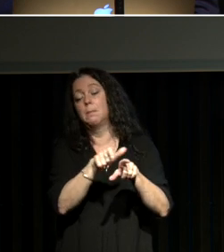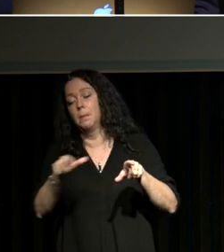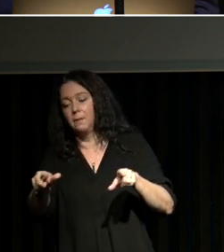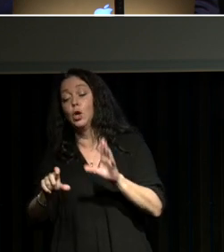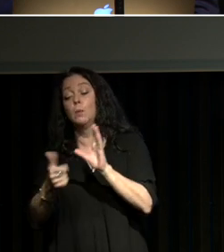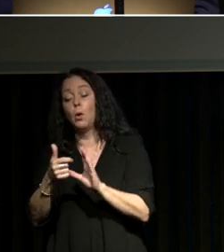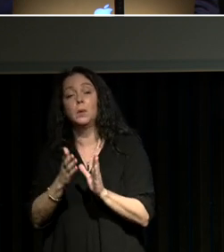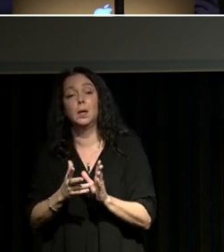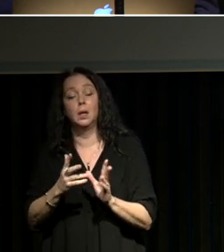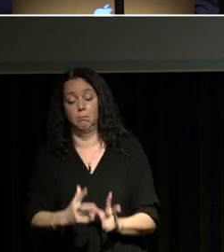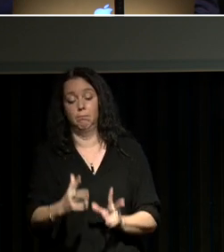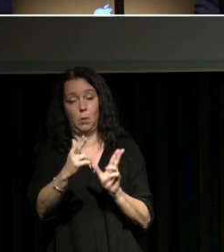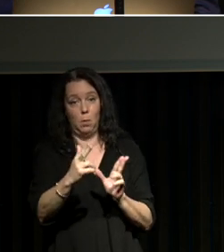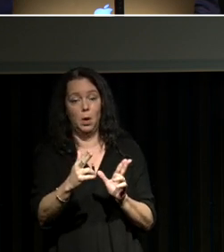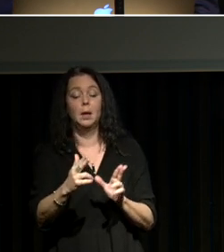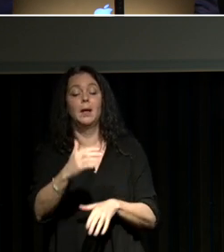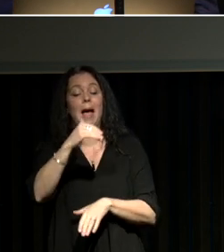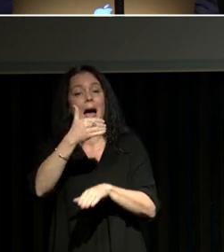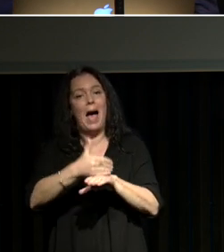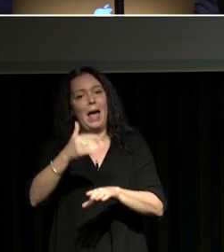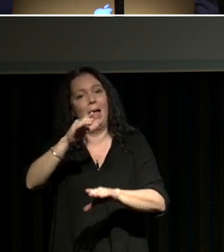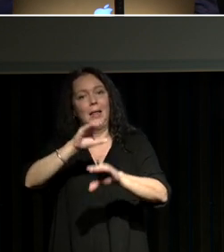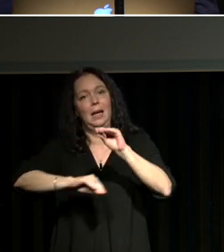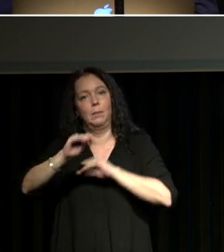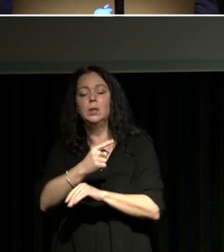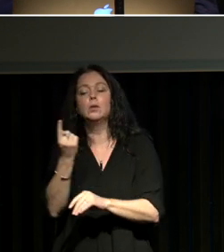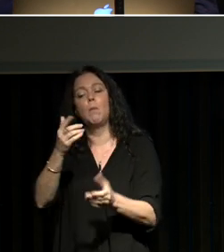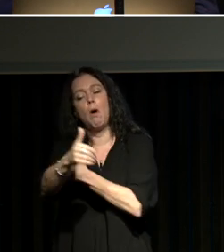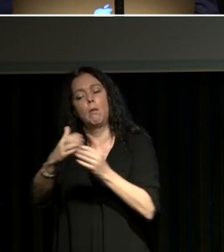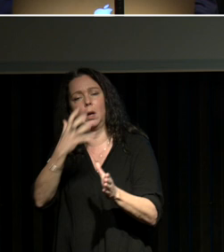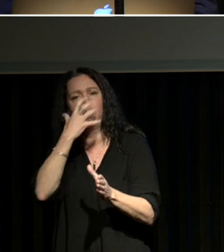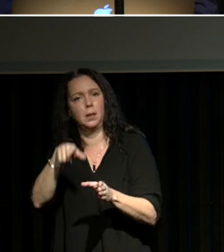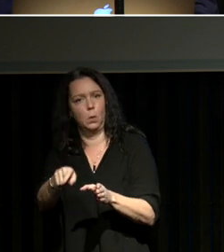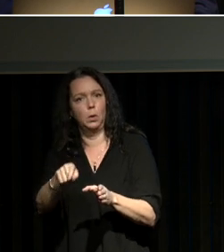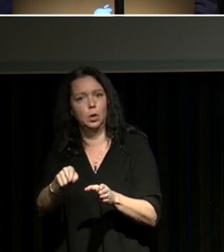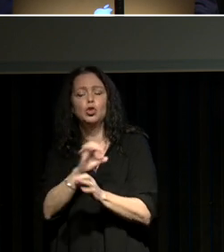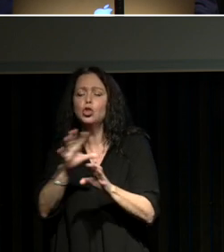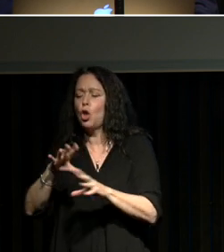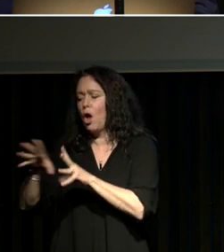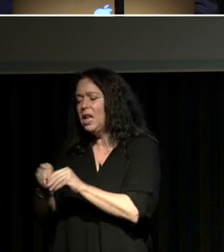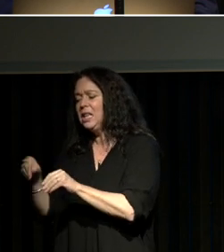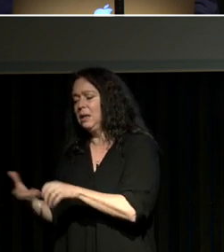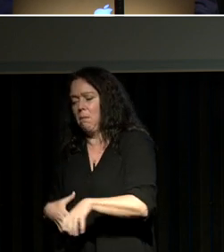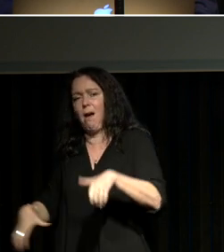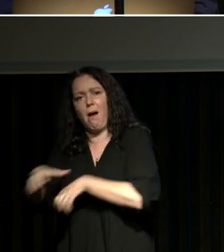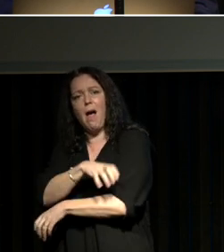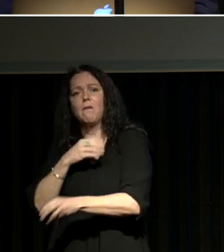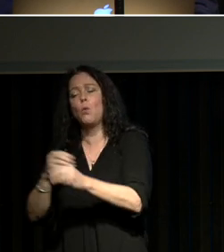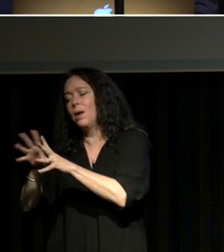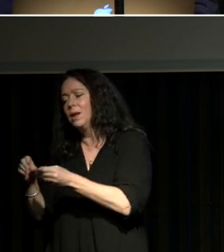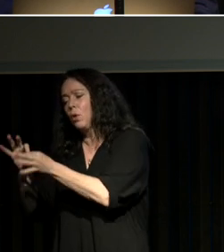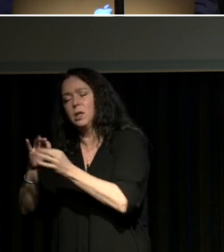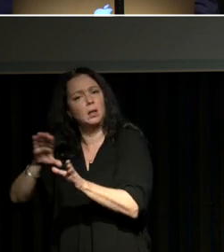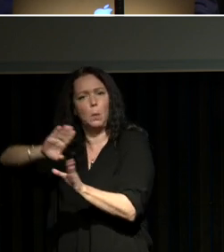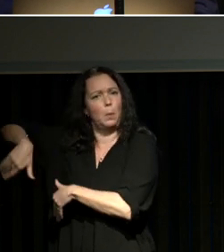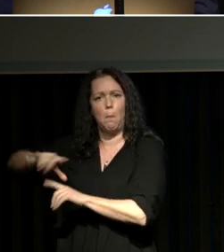le processus, je vous ai expliqué, c'est l'arrêt thérapeutique qui se passe uniquement en réanimation, sans les équipes de greffe et sans les équipes de coordination. Donc c'est ce qui